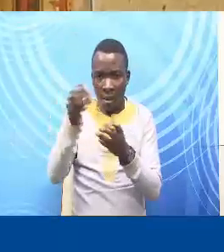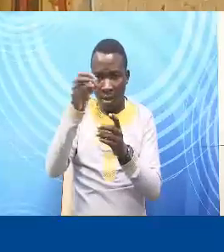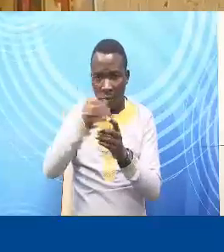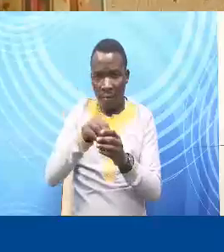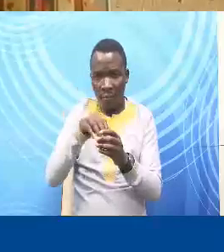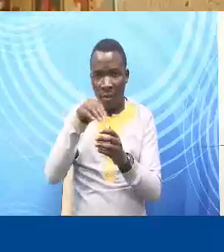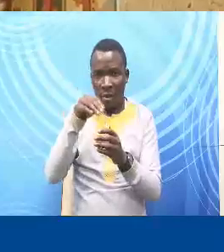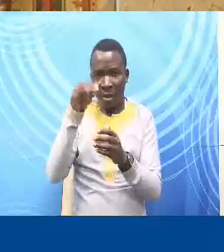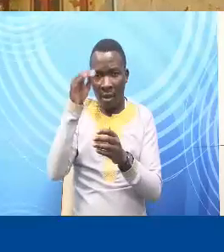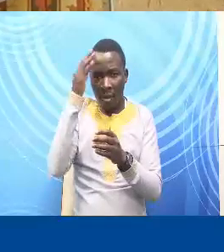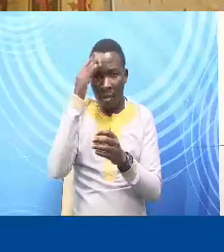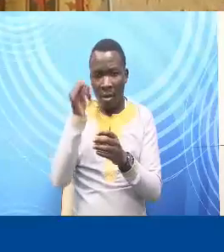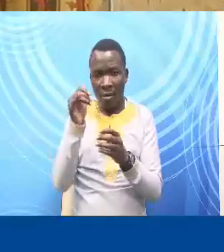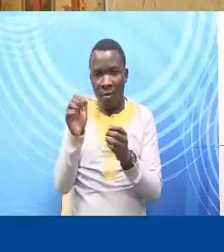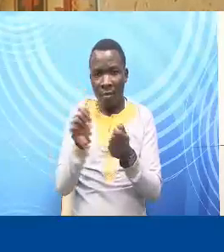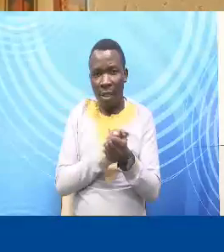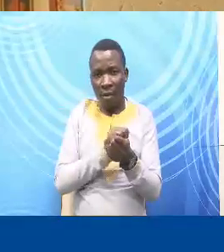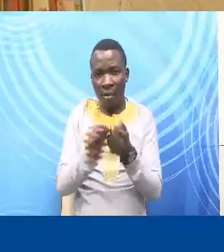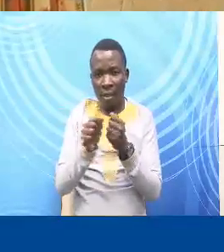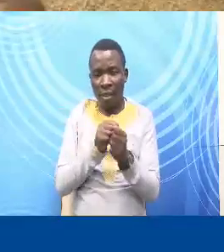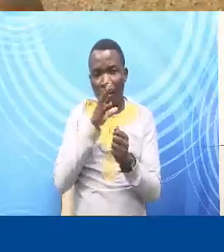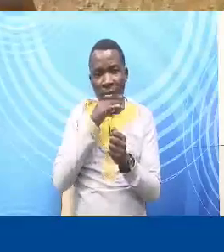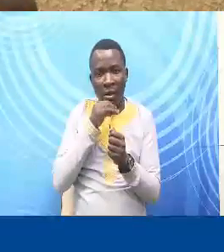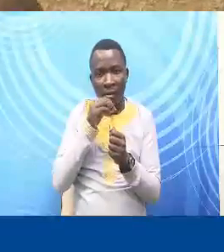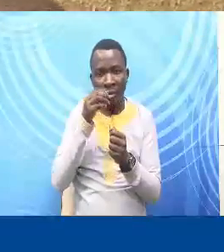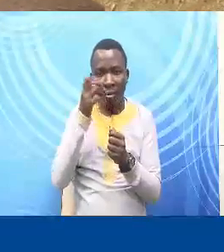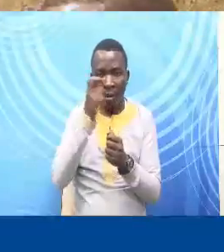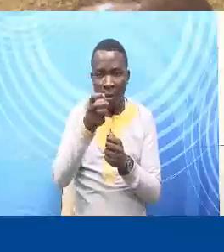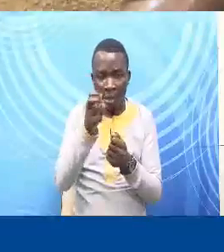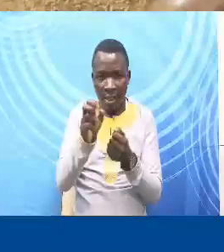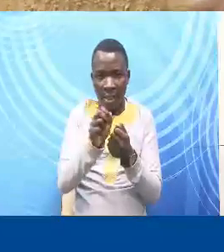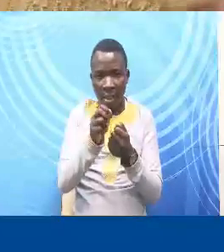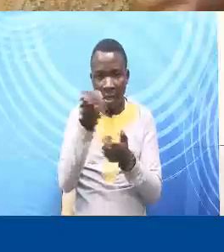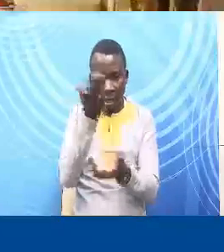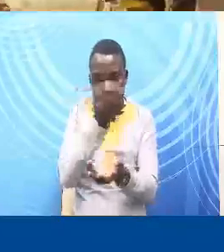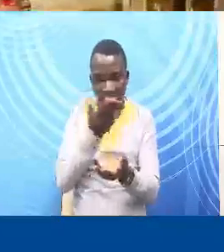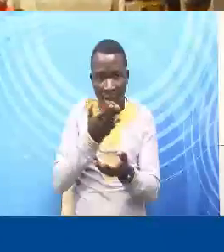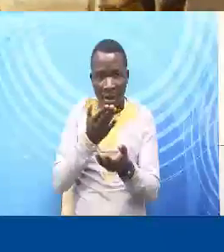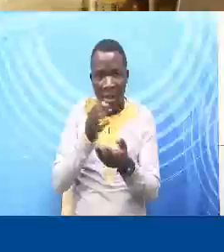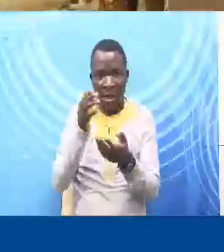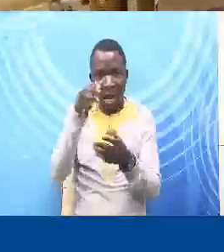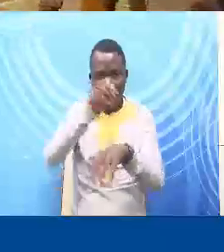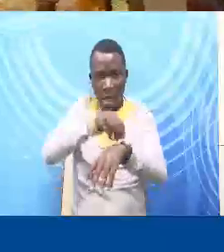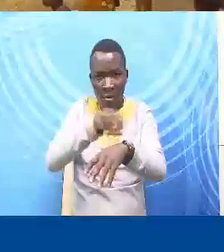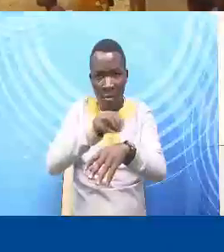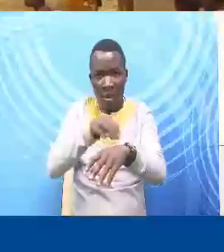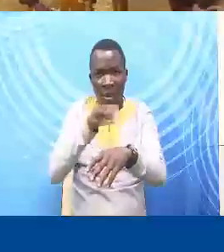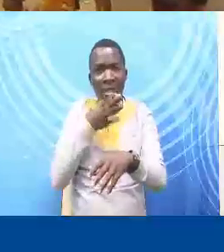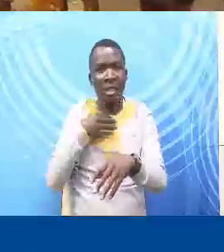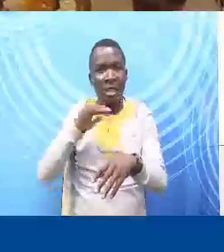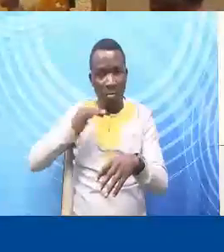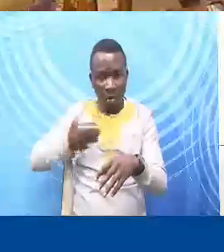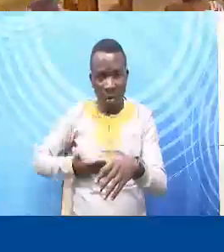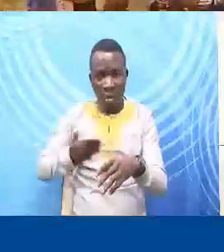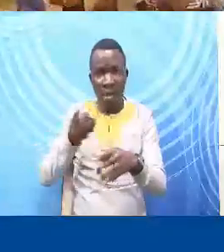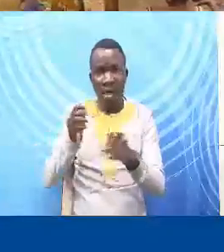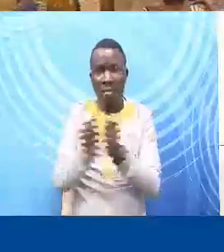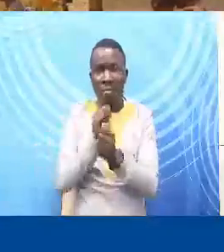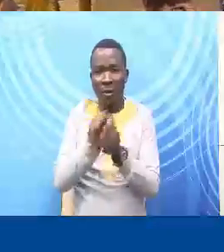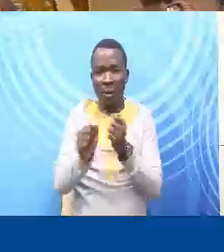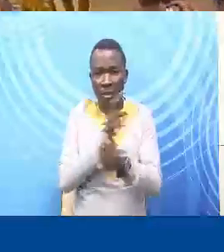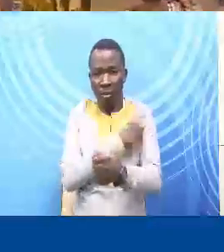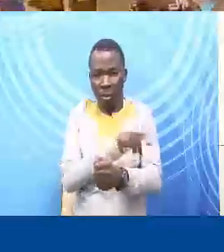ntandaro yatumye bimeneka uyu mugabo nawe wamenye ibirahuri bikamukomeretsa ashaka umugore we ngo akaba agomba kwivuza ntagire ikindi abaza ubundi kandi